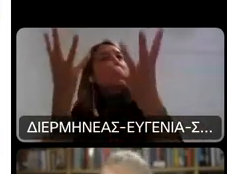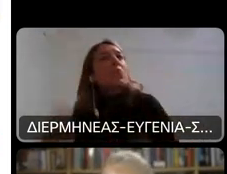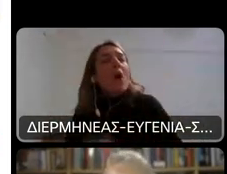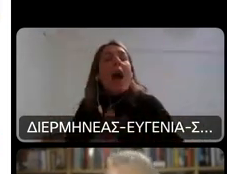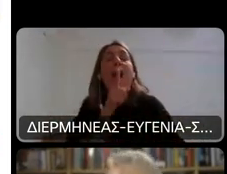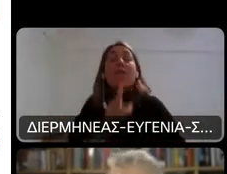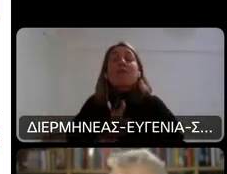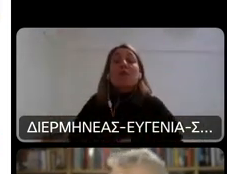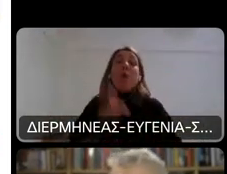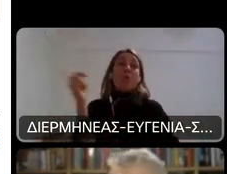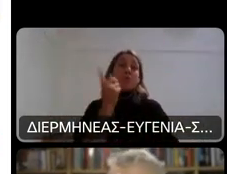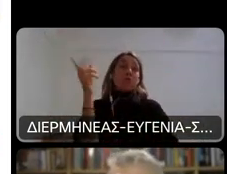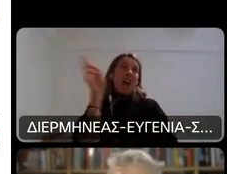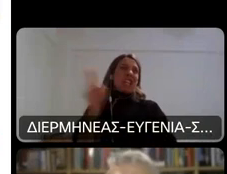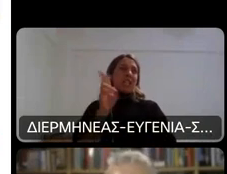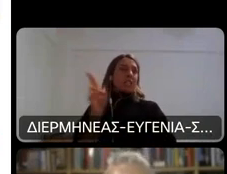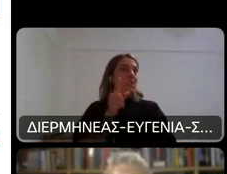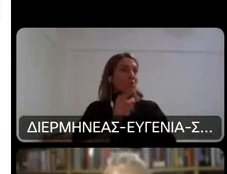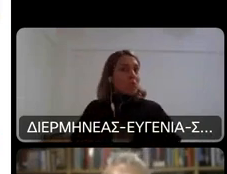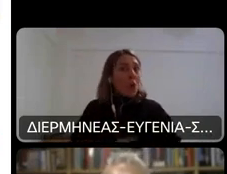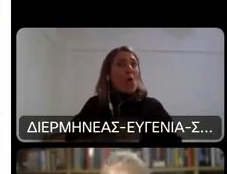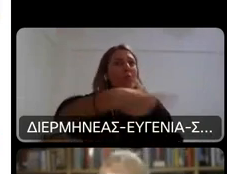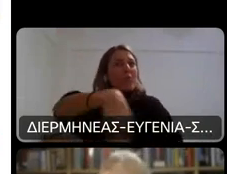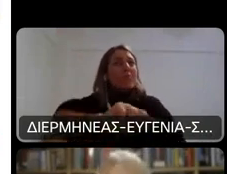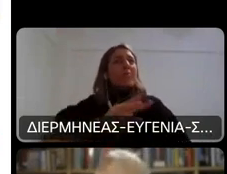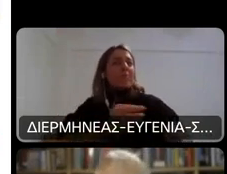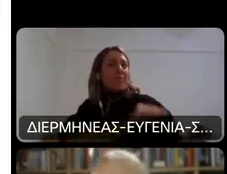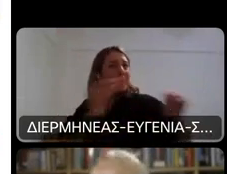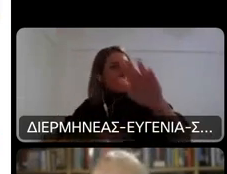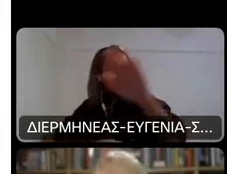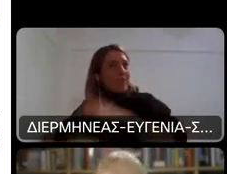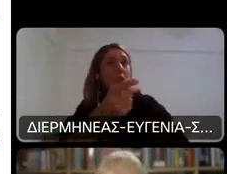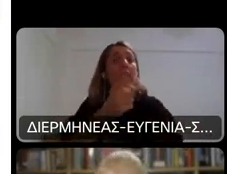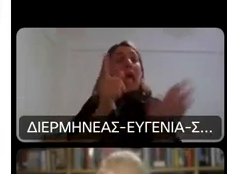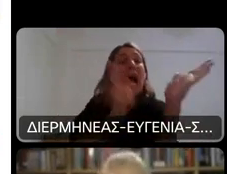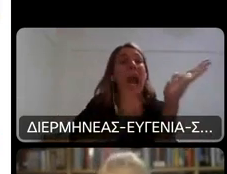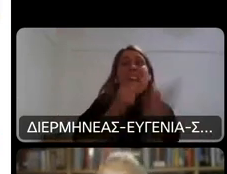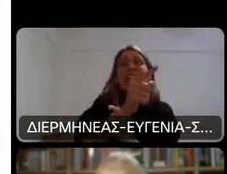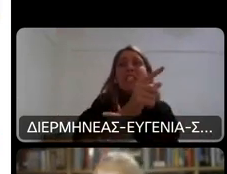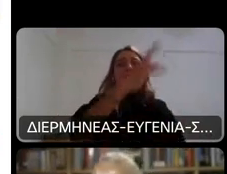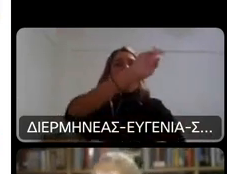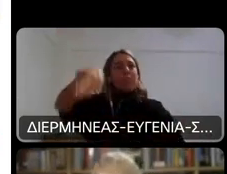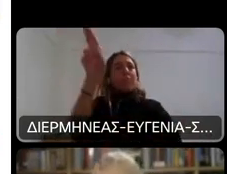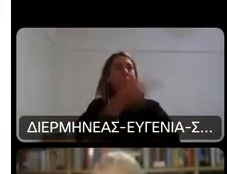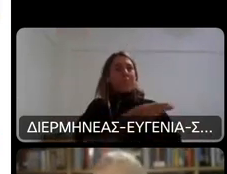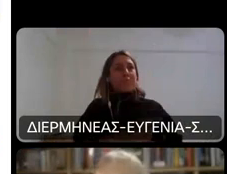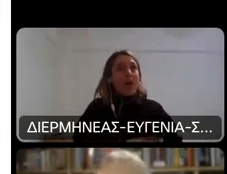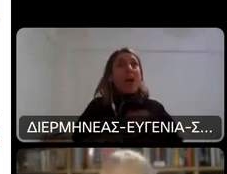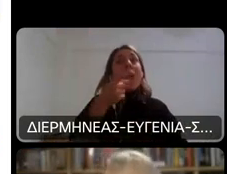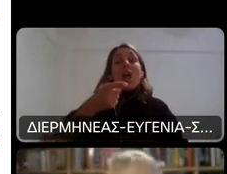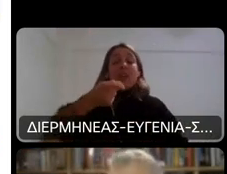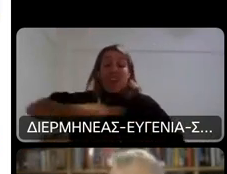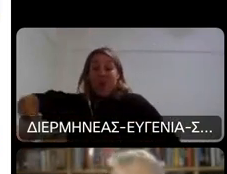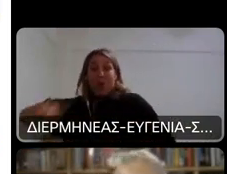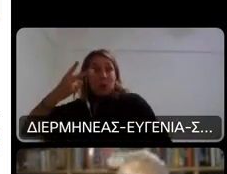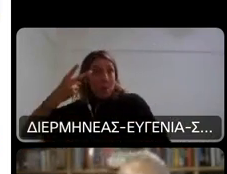κατά την οποία υπαγορεύεται στους μετανάστες έτσι να απεκδηθούν των χαρακτηριστικών τους και να ενδυθούν τα εθνικά πλειονοτικά